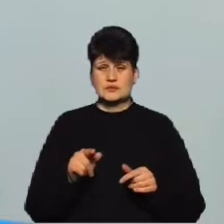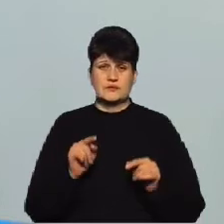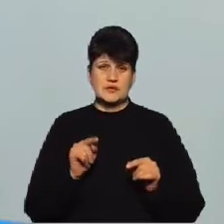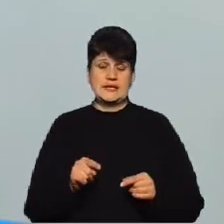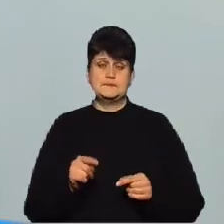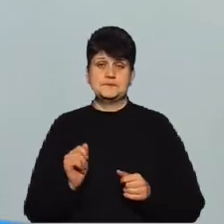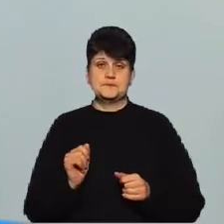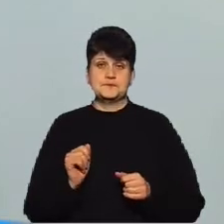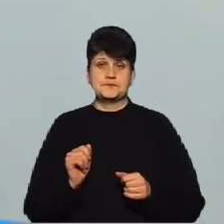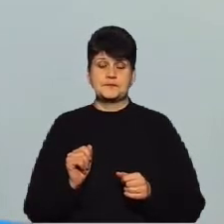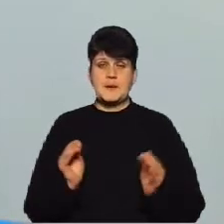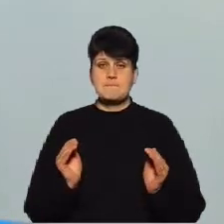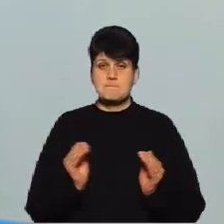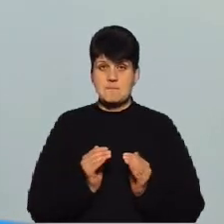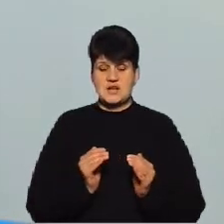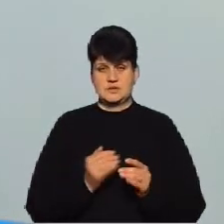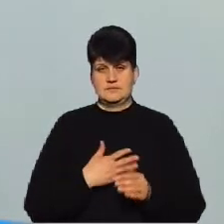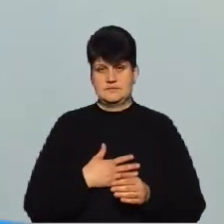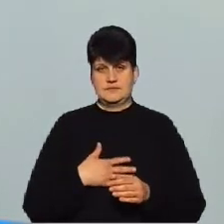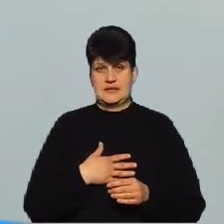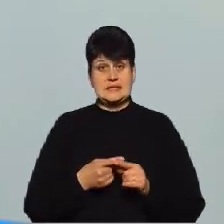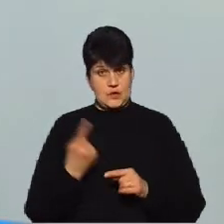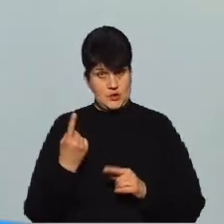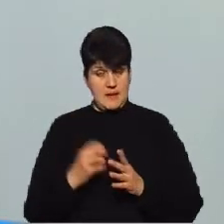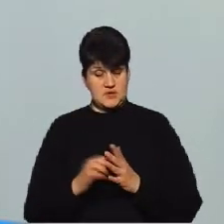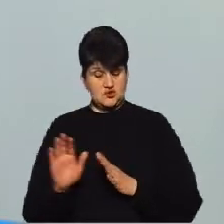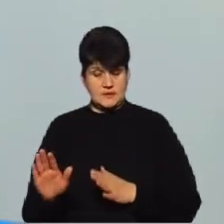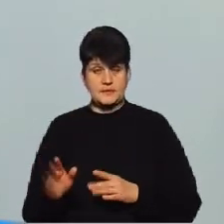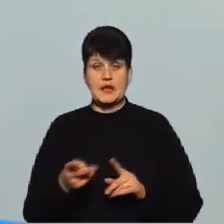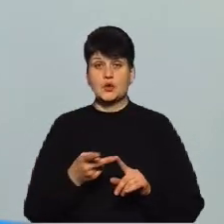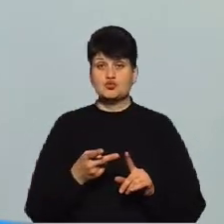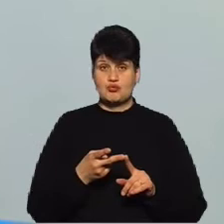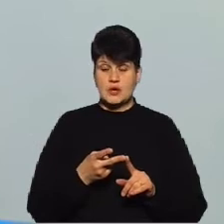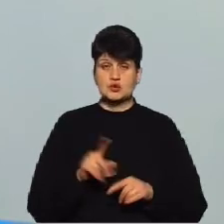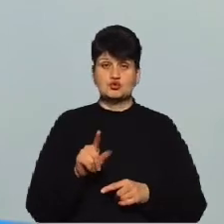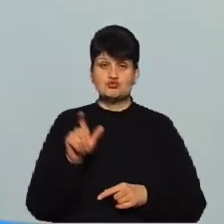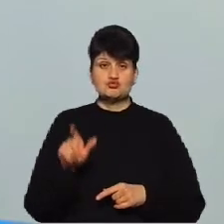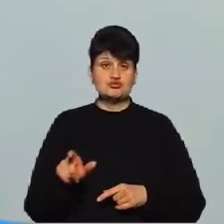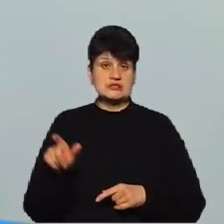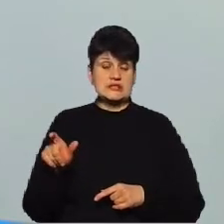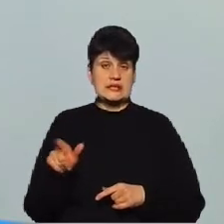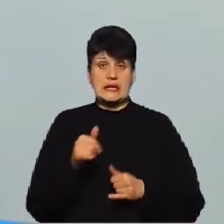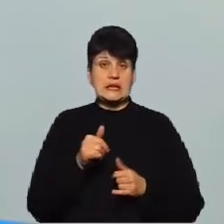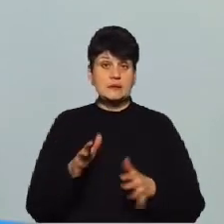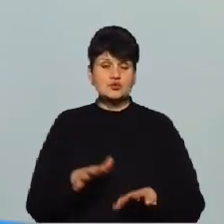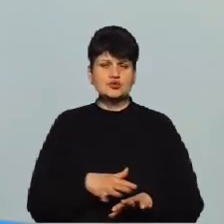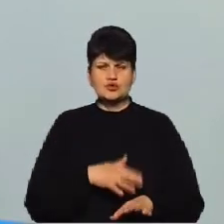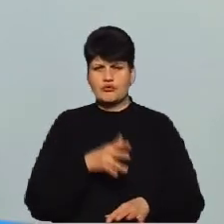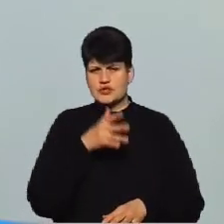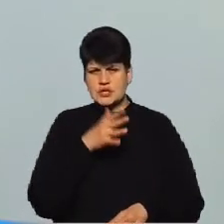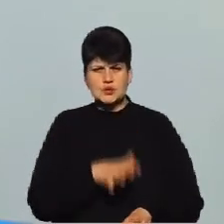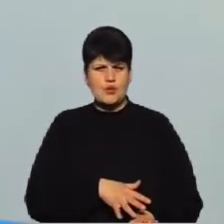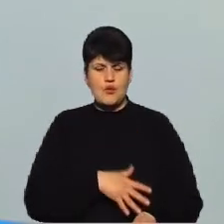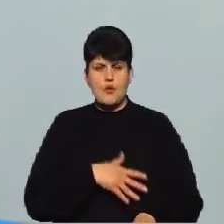так, менше до цього. Це одна з причин. Друга, що людина не може тривалий час і дуже тривало бути